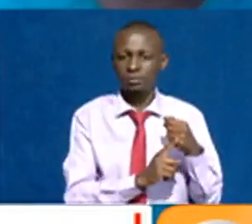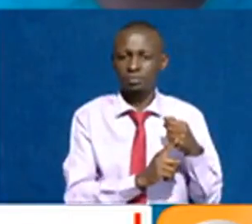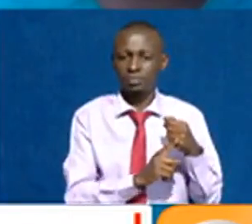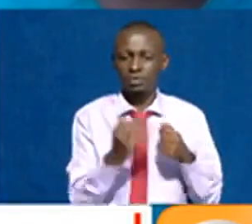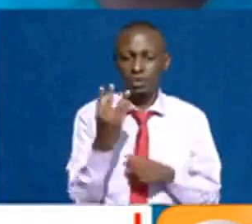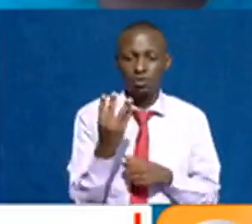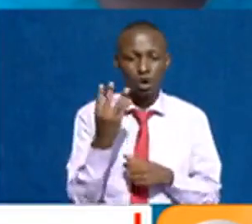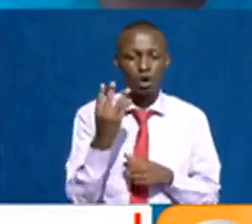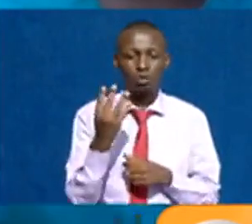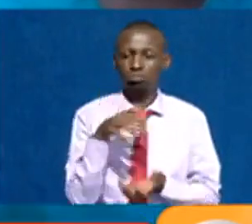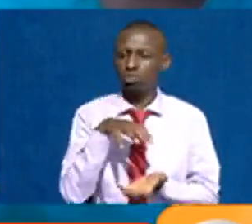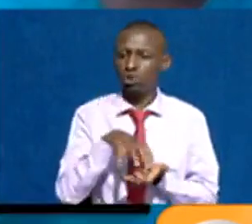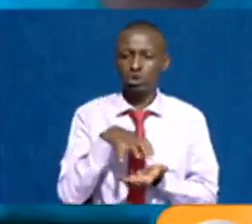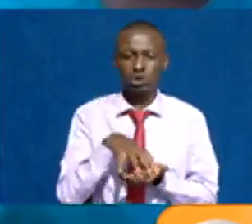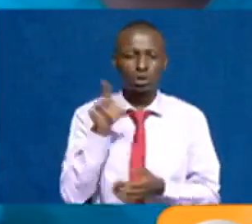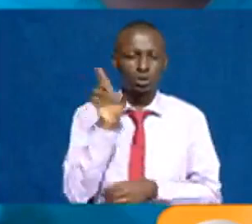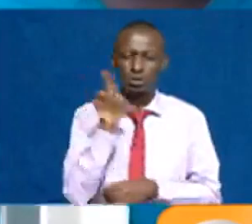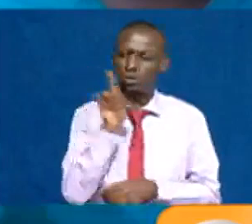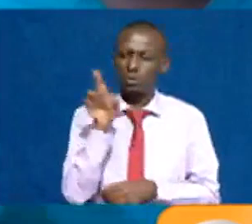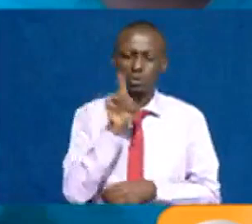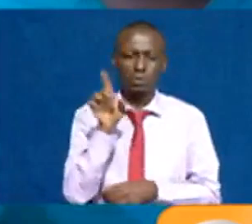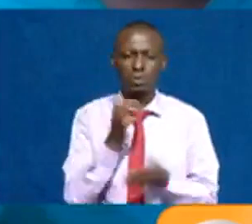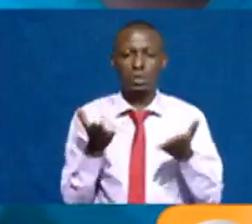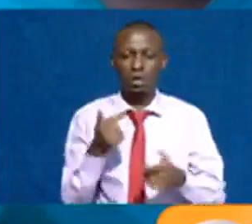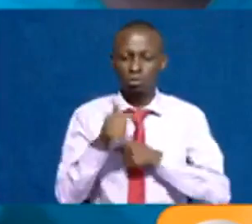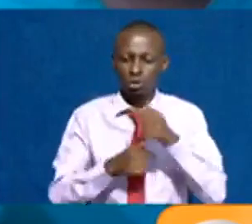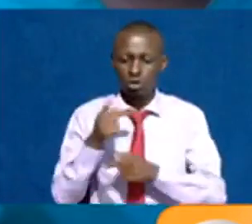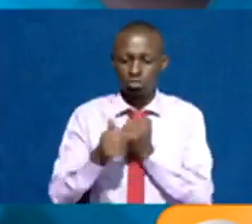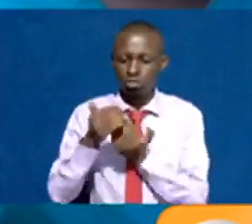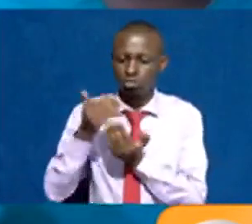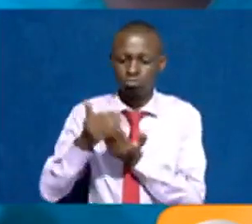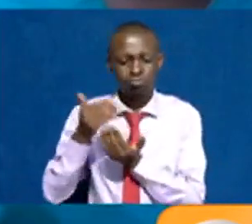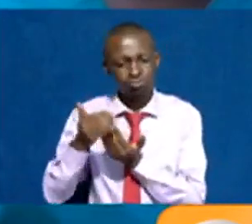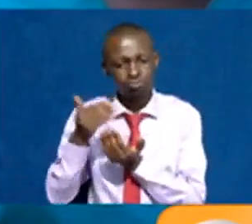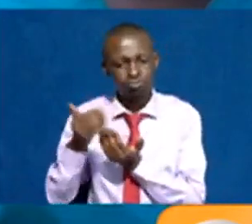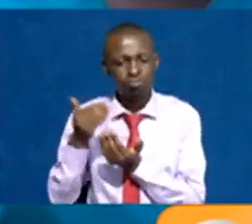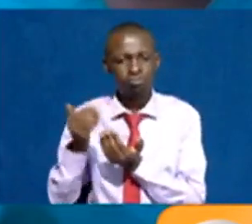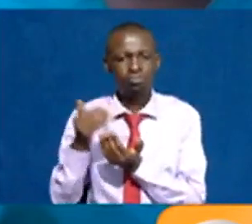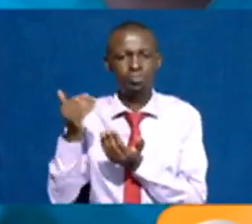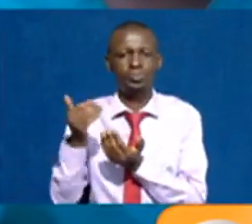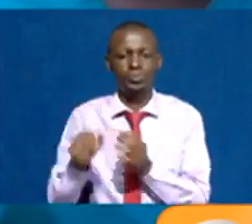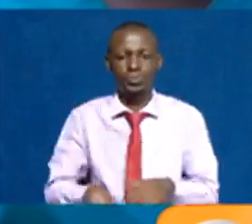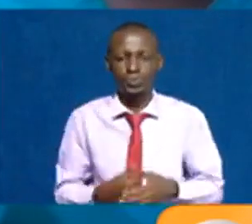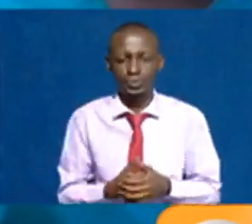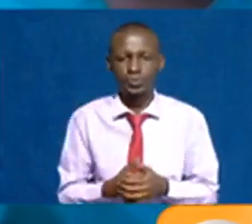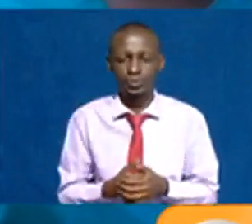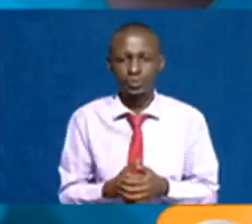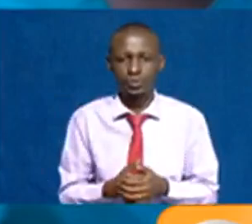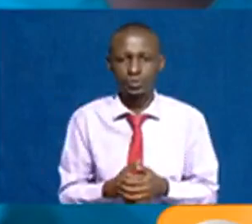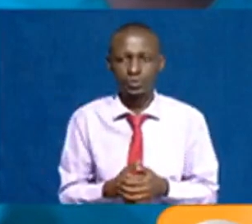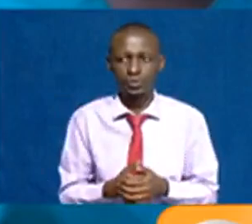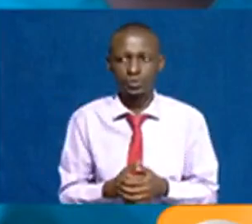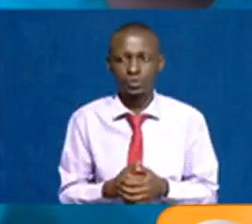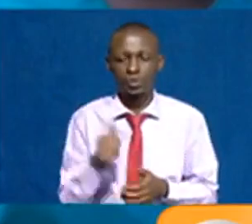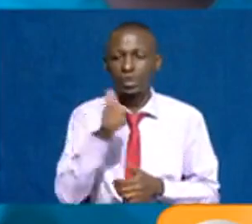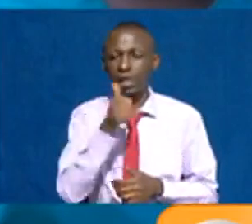in critical condition, currently being monitored in casualty. Some are undergoing debridement in